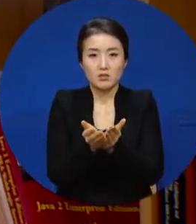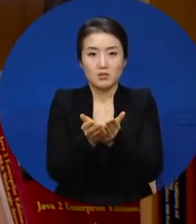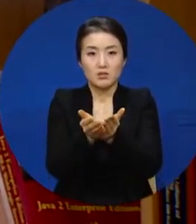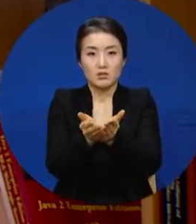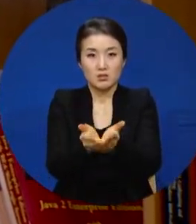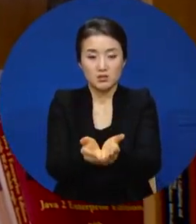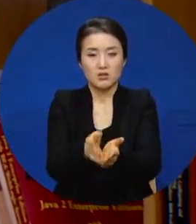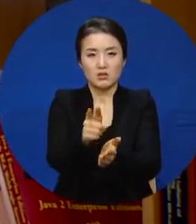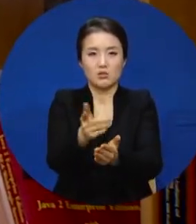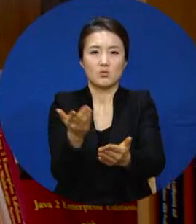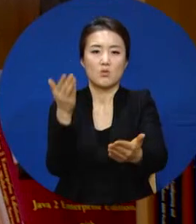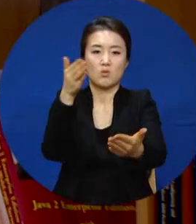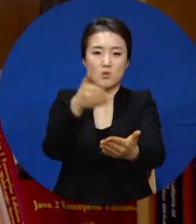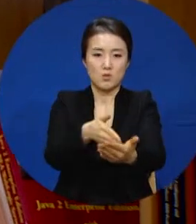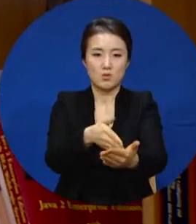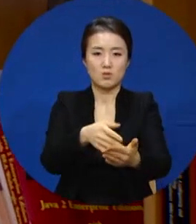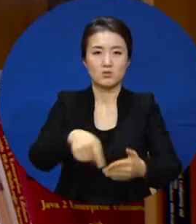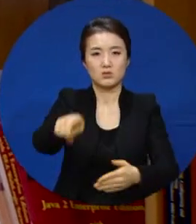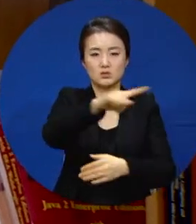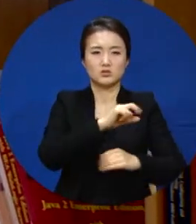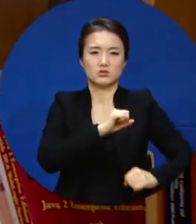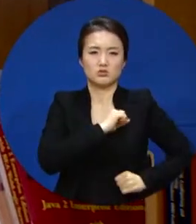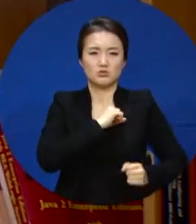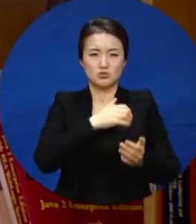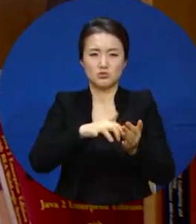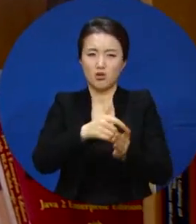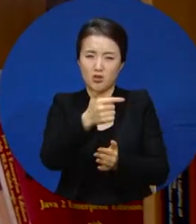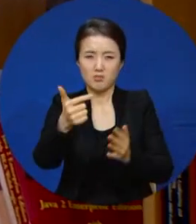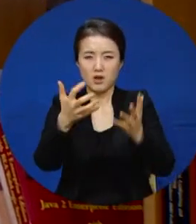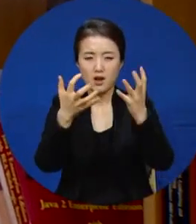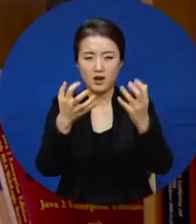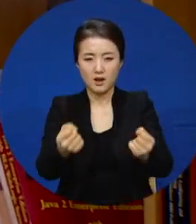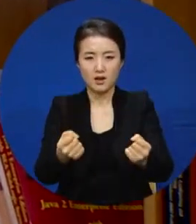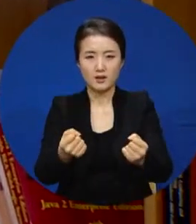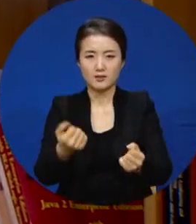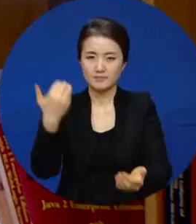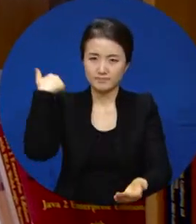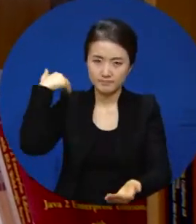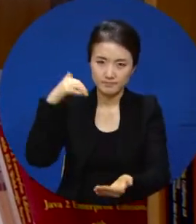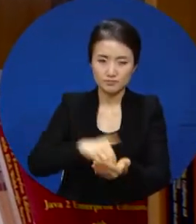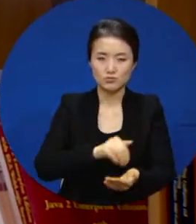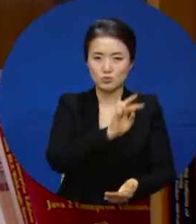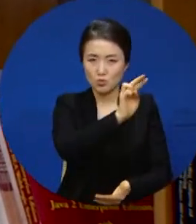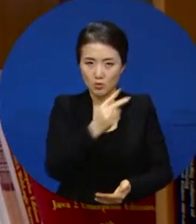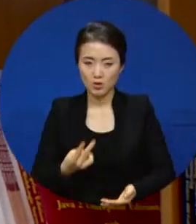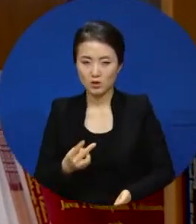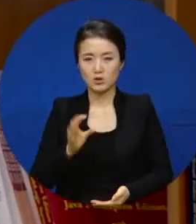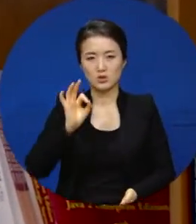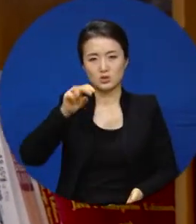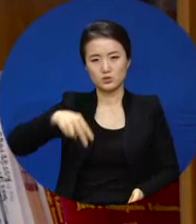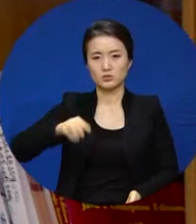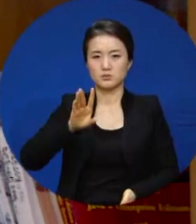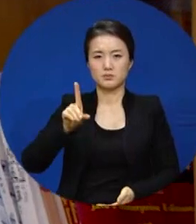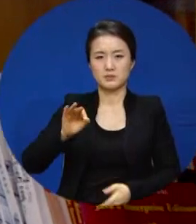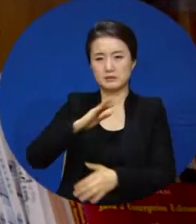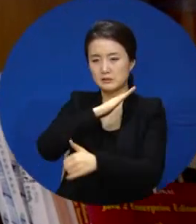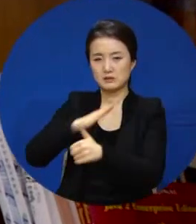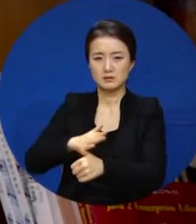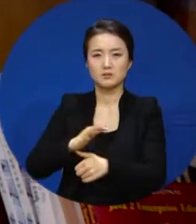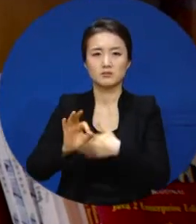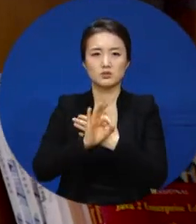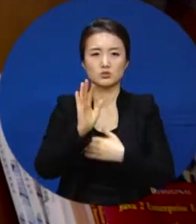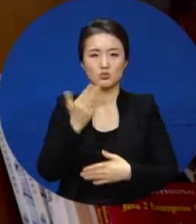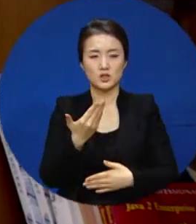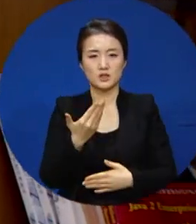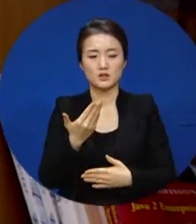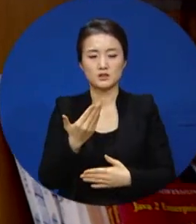강동의 도착하니까 거긴 아직도 수십만이 있어요 다시 와서 유방을 죽이면 됩니다 배우 르 십시오 큰